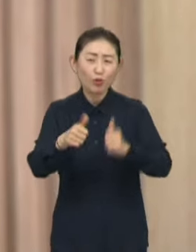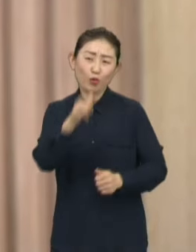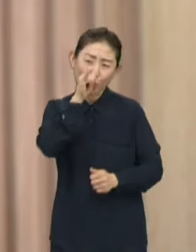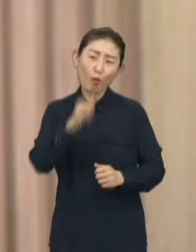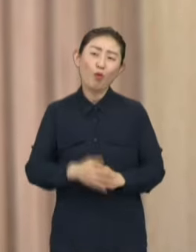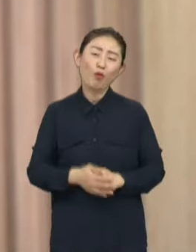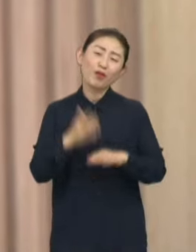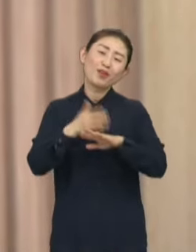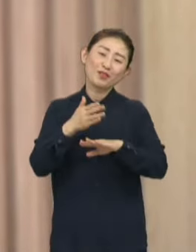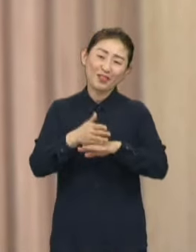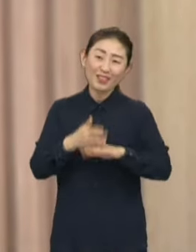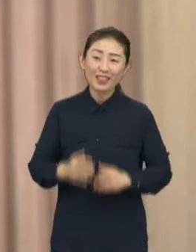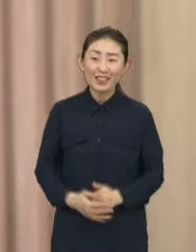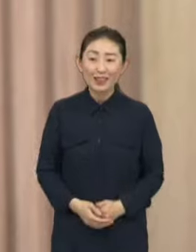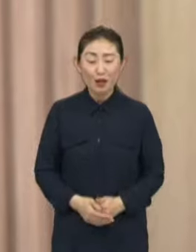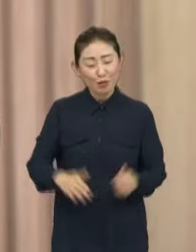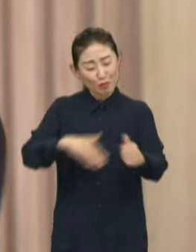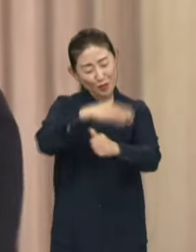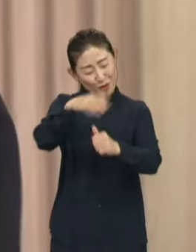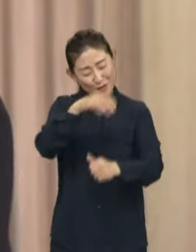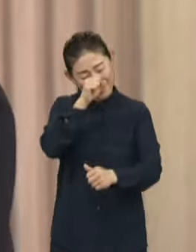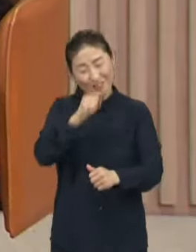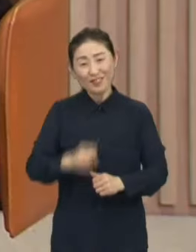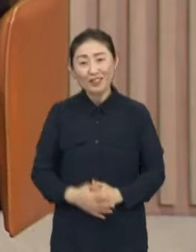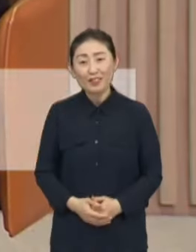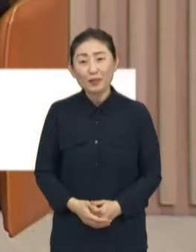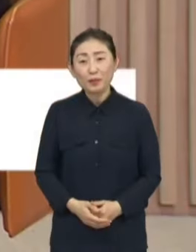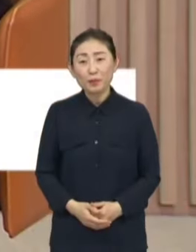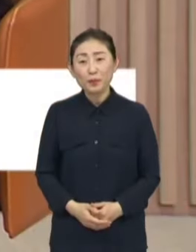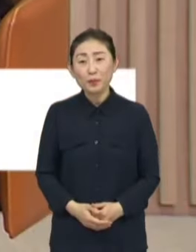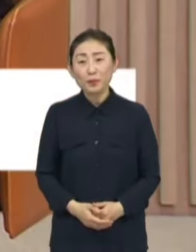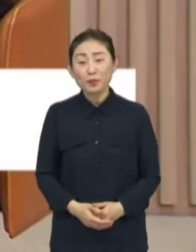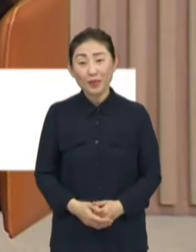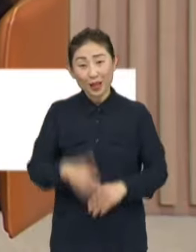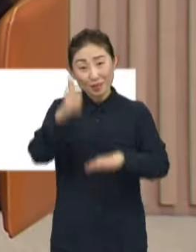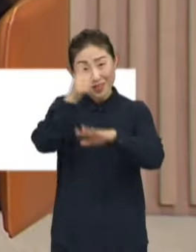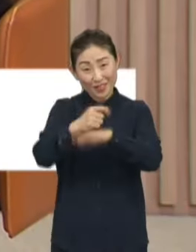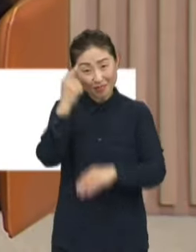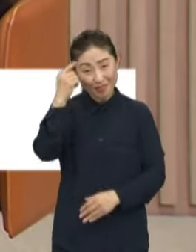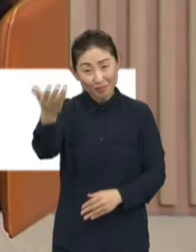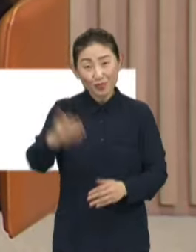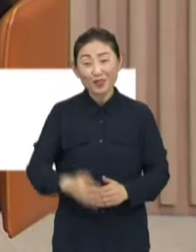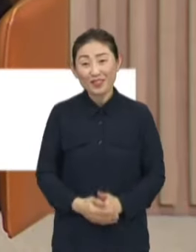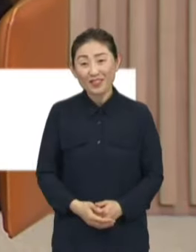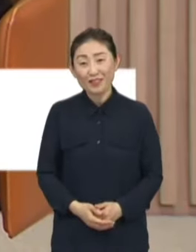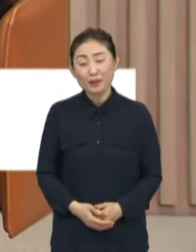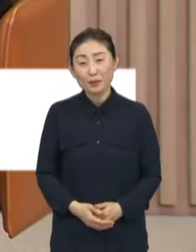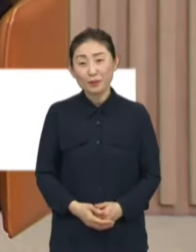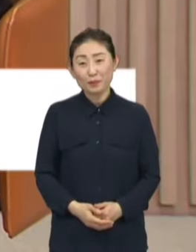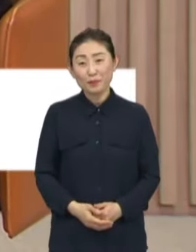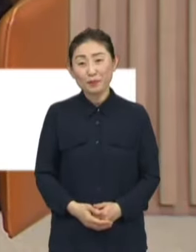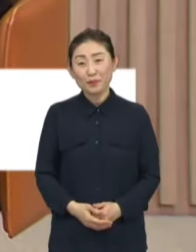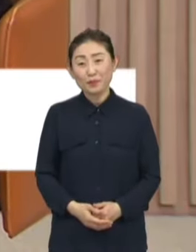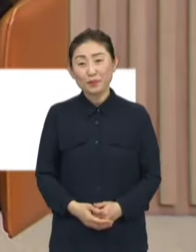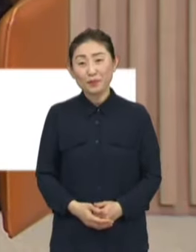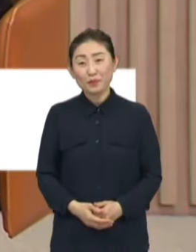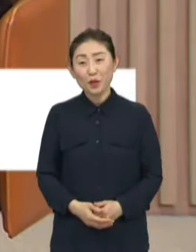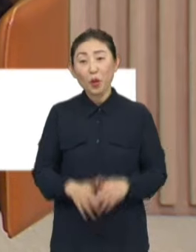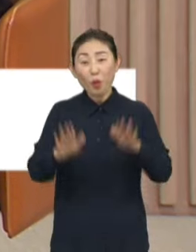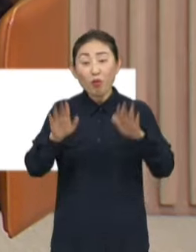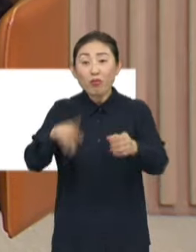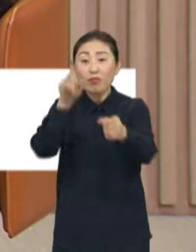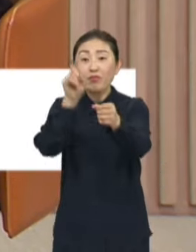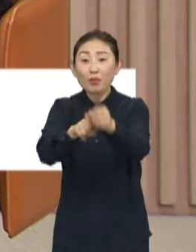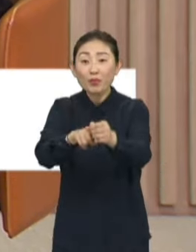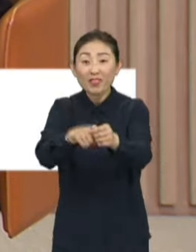솔선수 해주셔가지고 지금 분위기가 너무 좋습니다. 지금. 자 마지막으로 단도직입 질문입니다. 네. 올 시즌